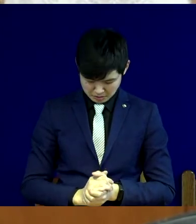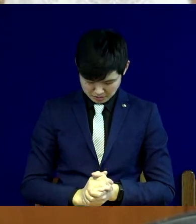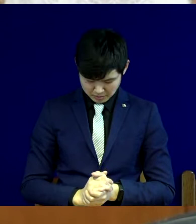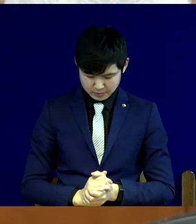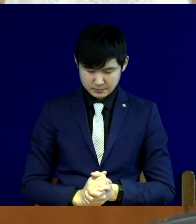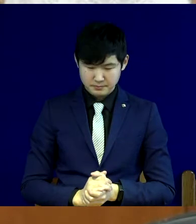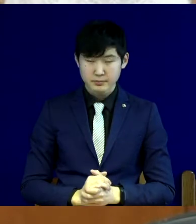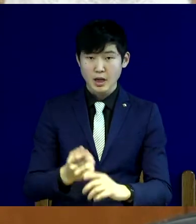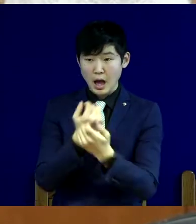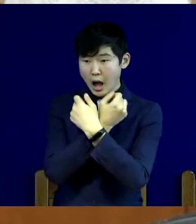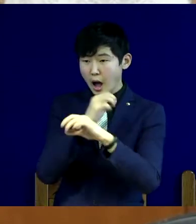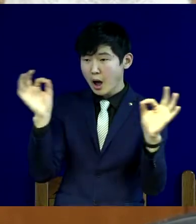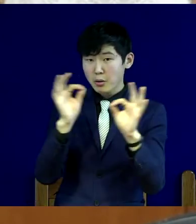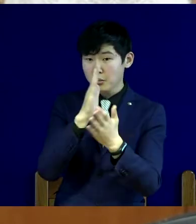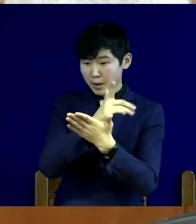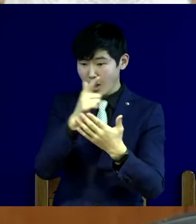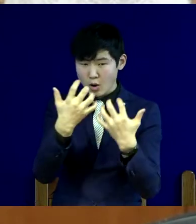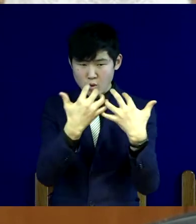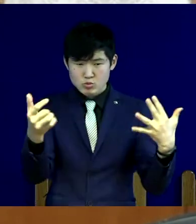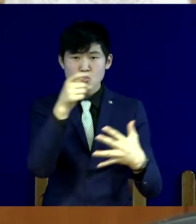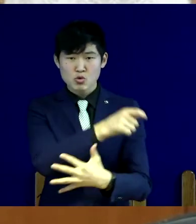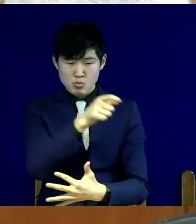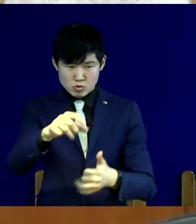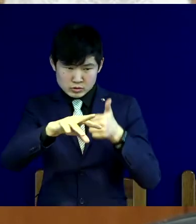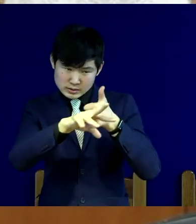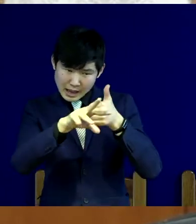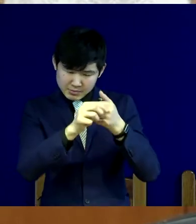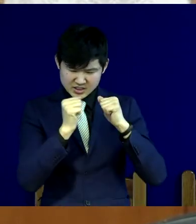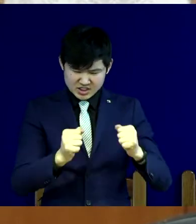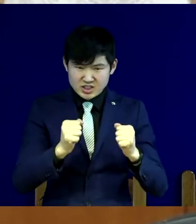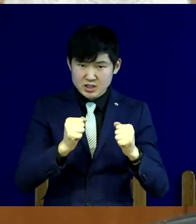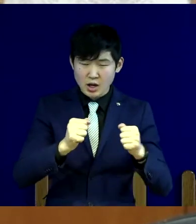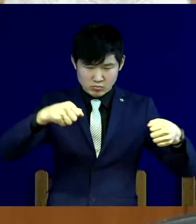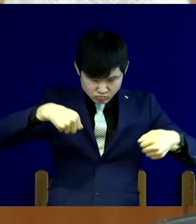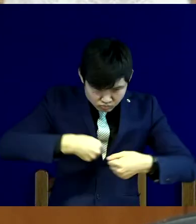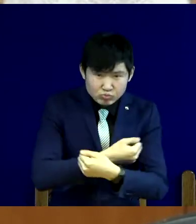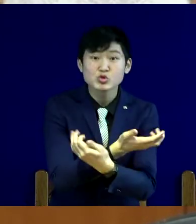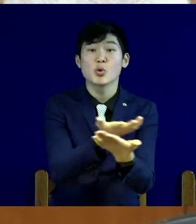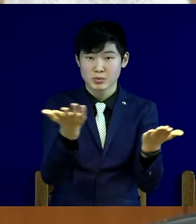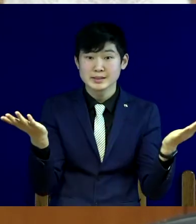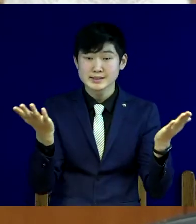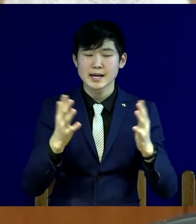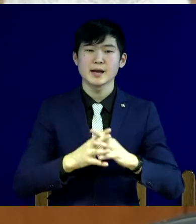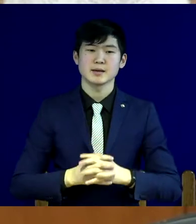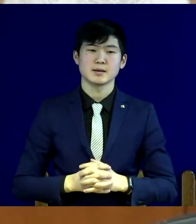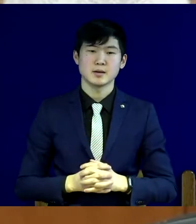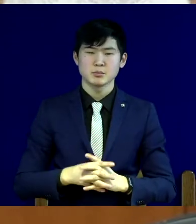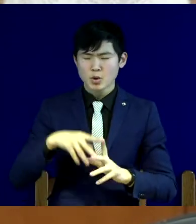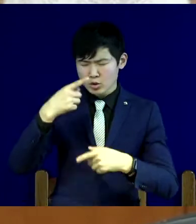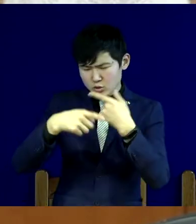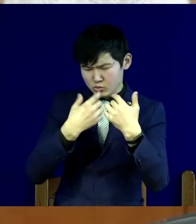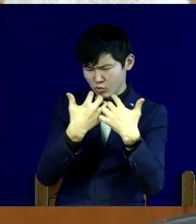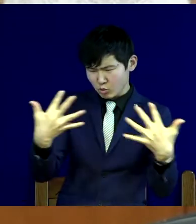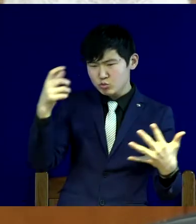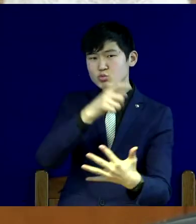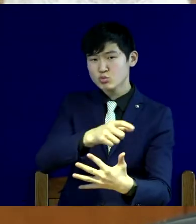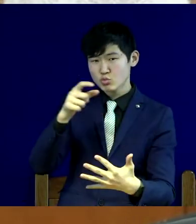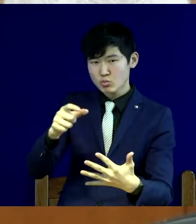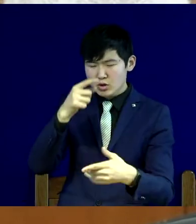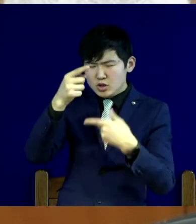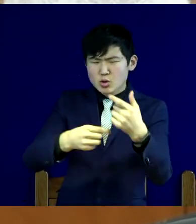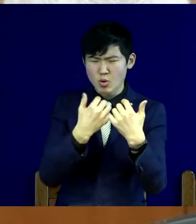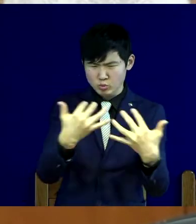아직도 구원받지 못한 많은 불쌍한 영혼들에게 열심히 전도해서 더 많은 영혼들이 구원받는 것이